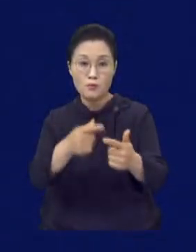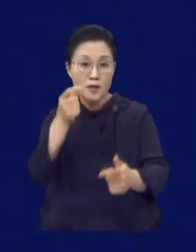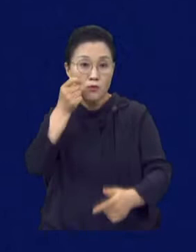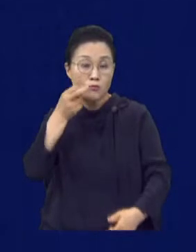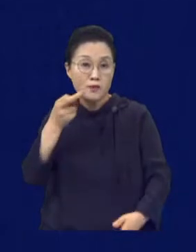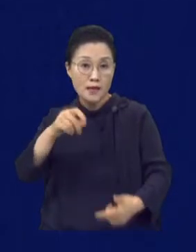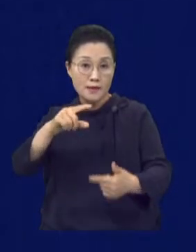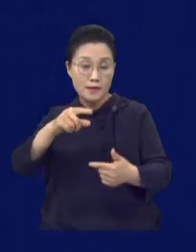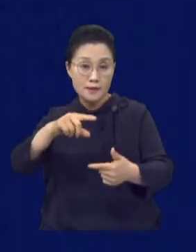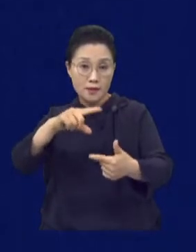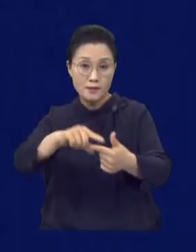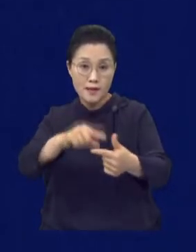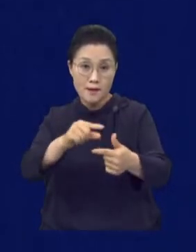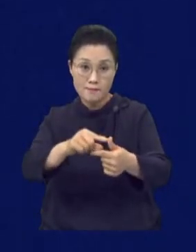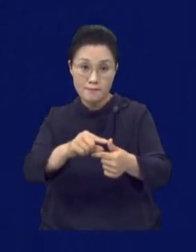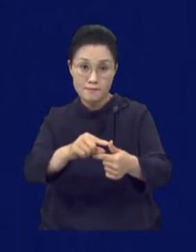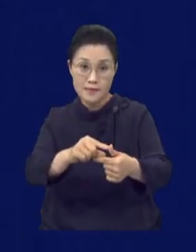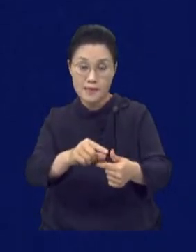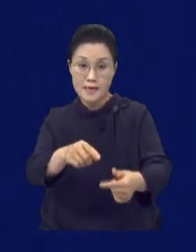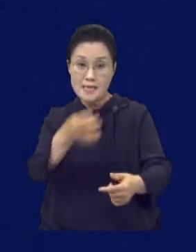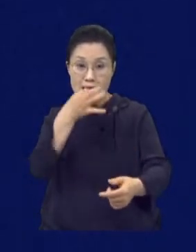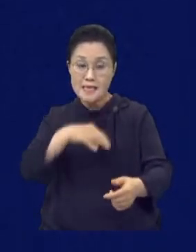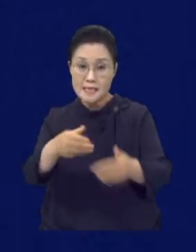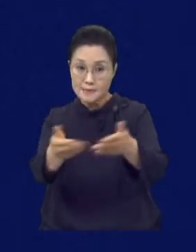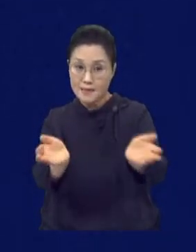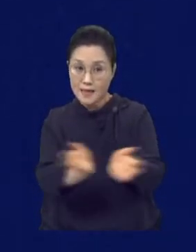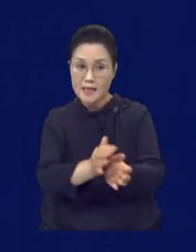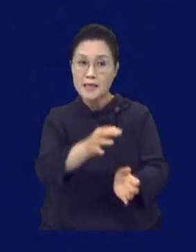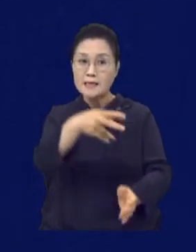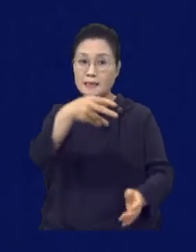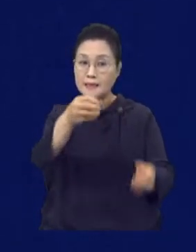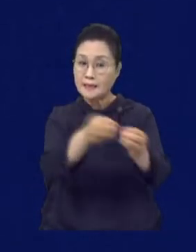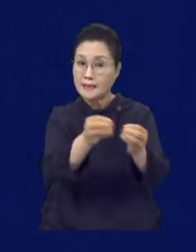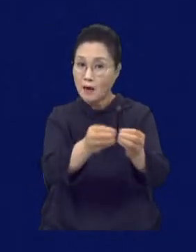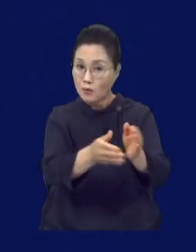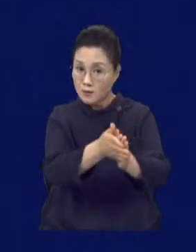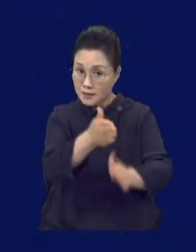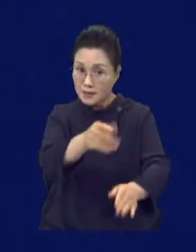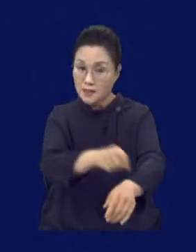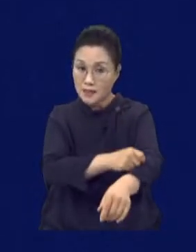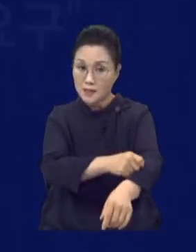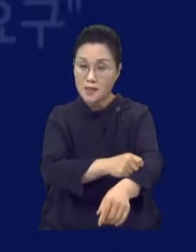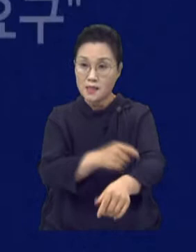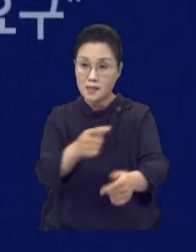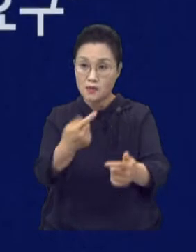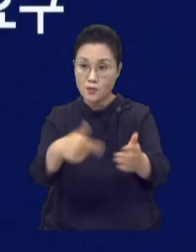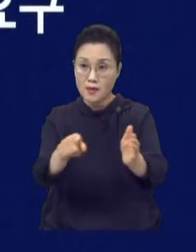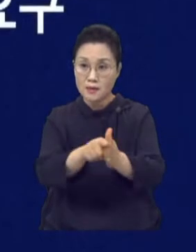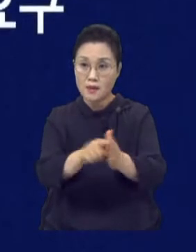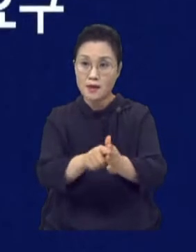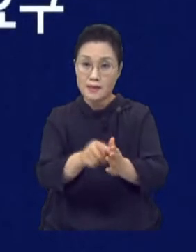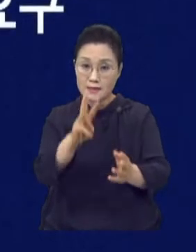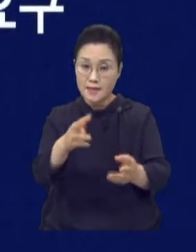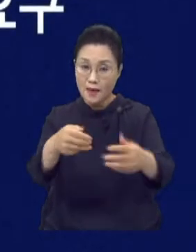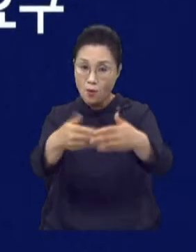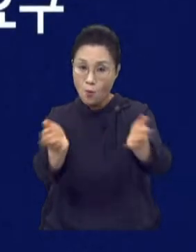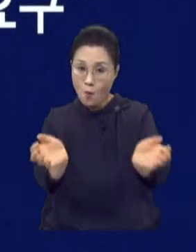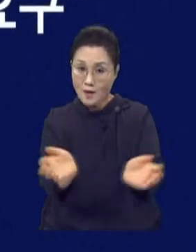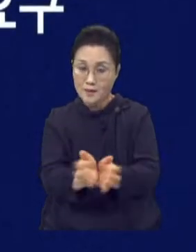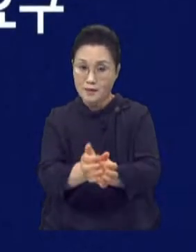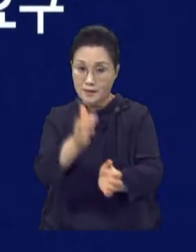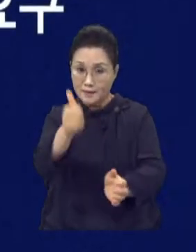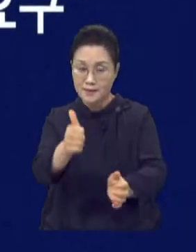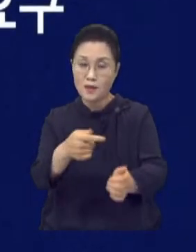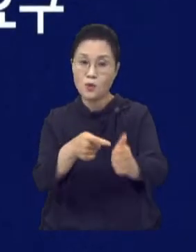메가시티의 핵심적인 이익 집단이 창원 특례시라며 부울경 플러스 원으로 들어가기 위해 새 광역단체장에게